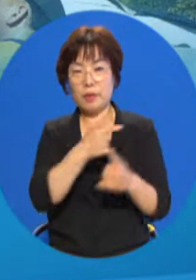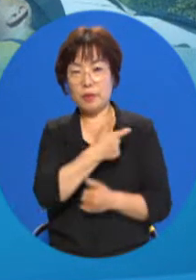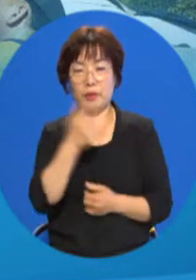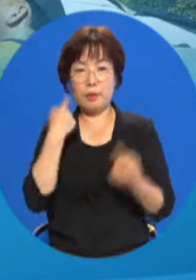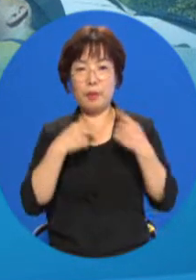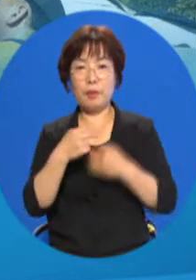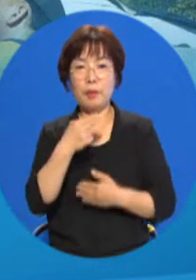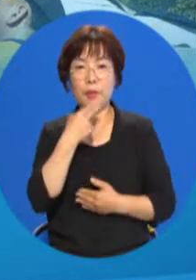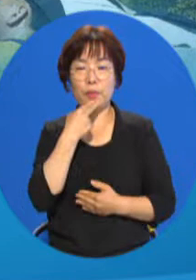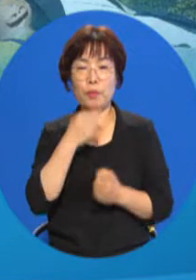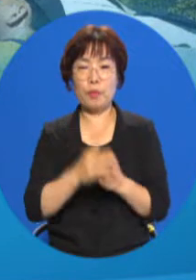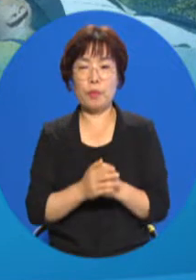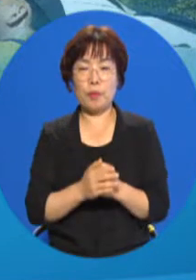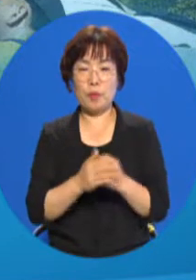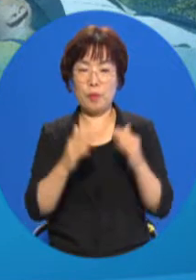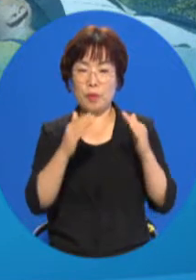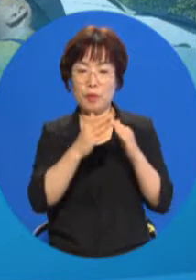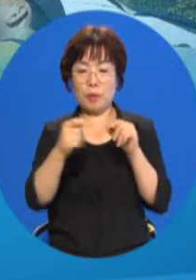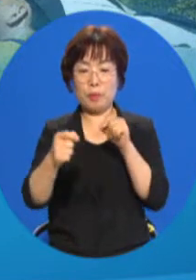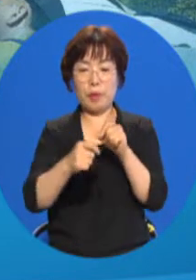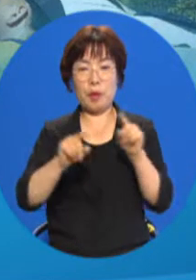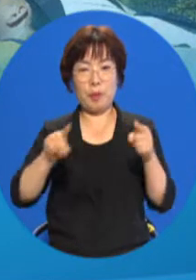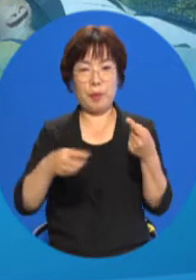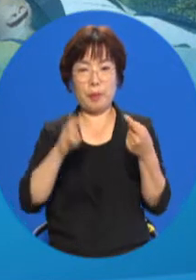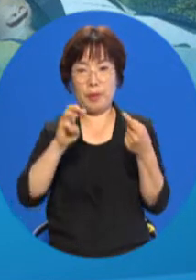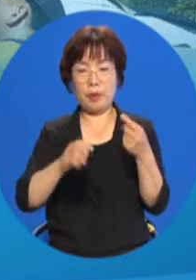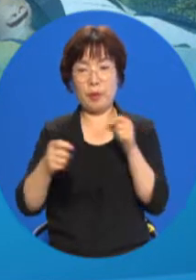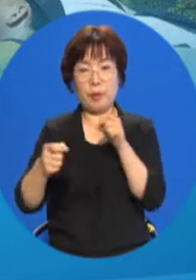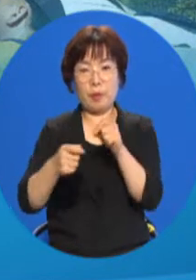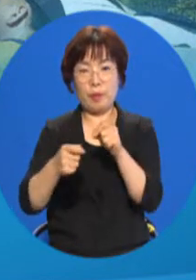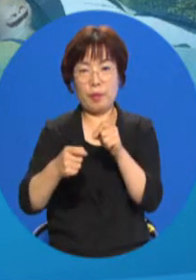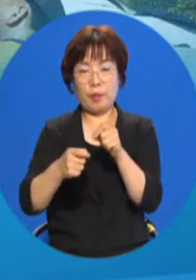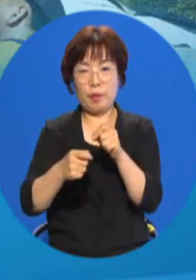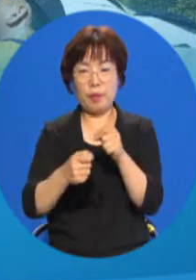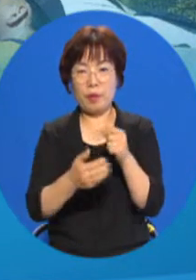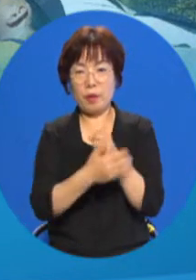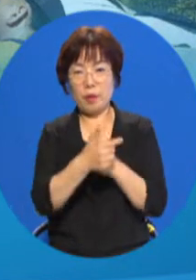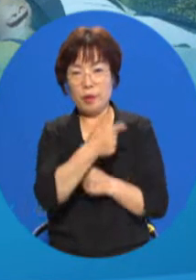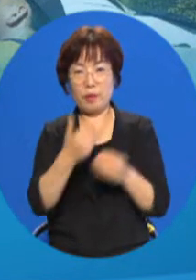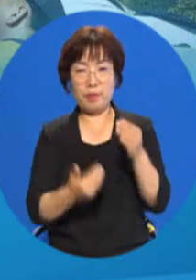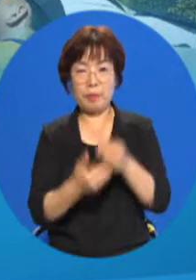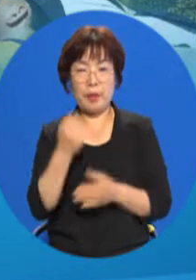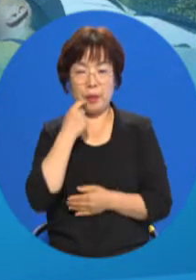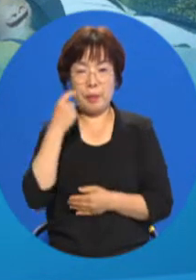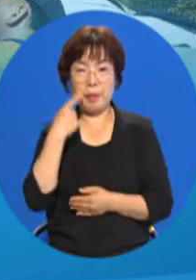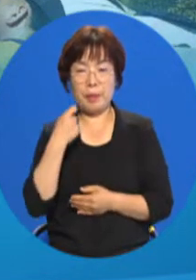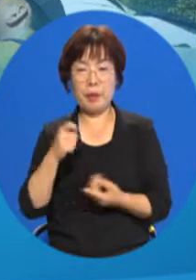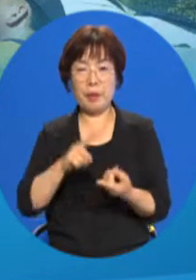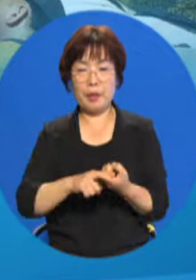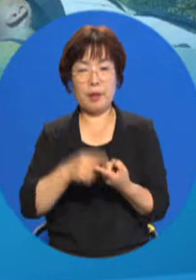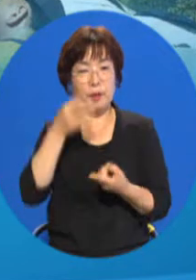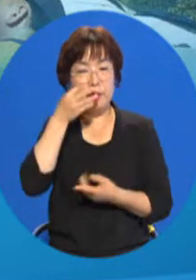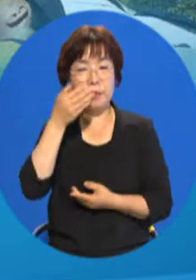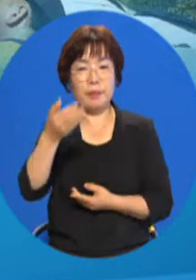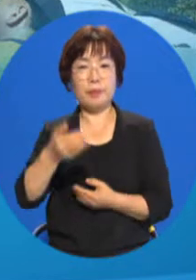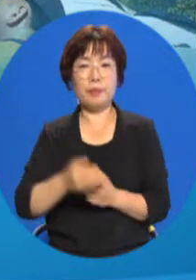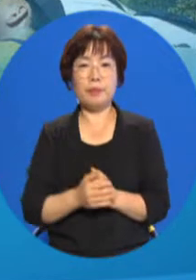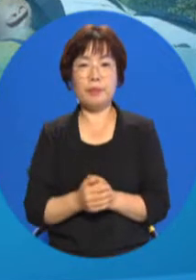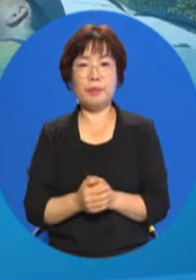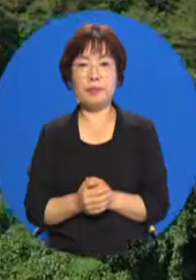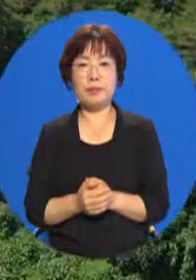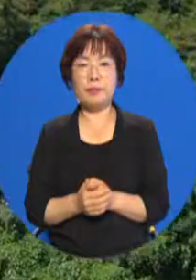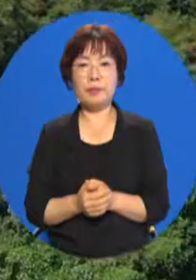다치지 않았지만 민가가 불과 100m도 떨어져 있지 않아 자칫 큰 사고로 이어질 뻔했습니다. 강서영 기자입니다.